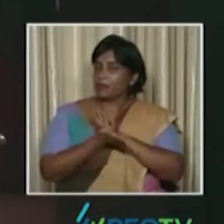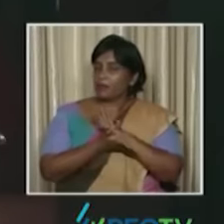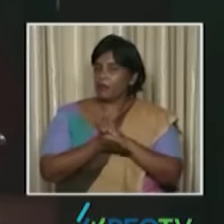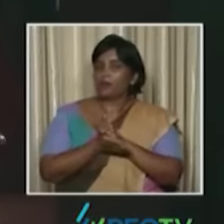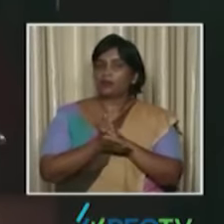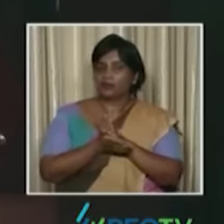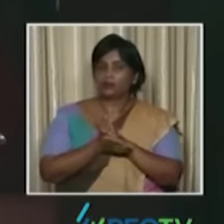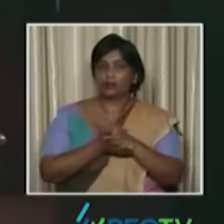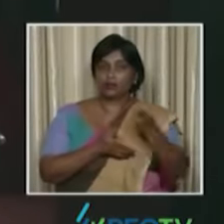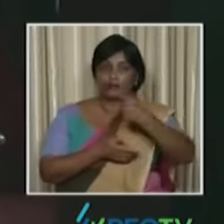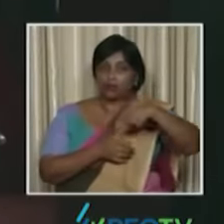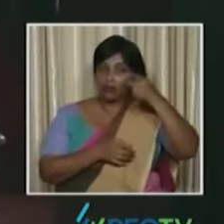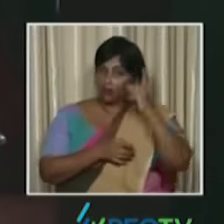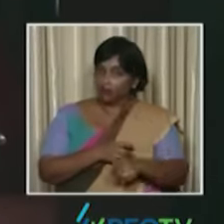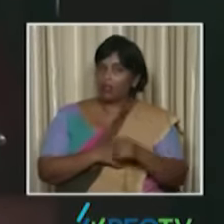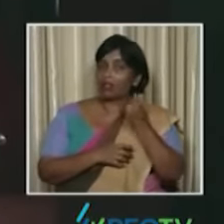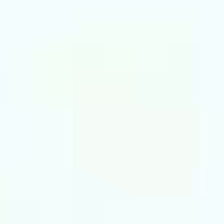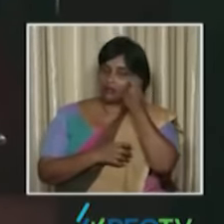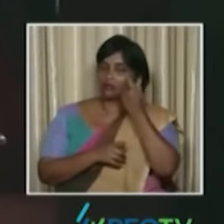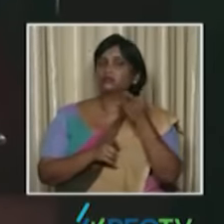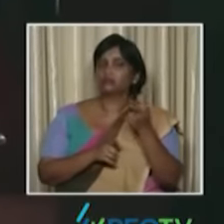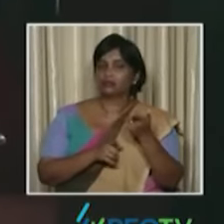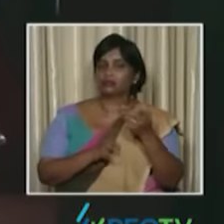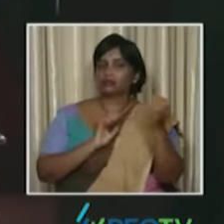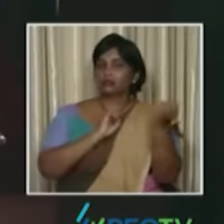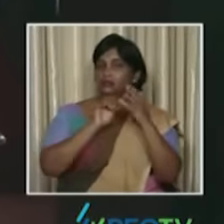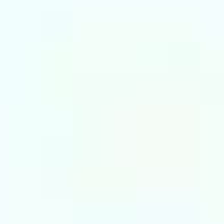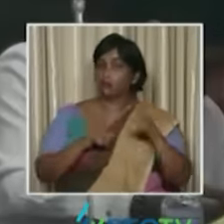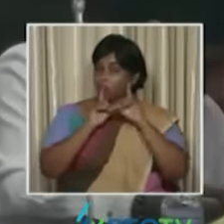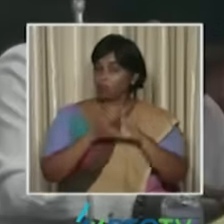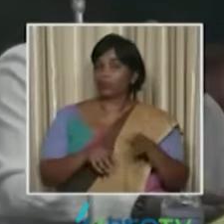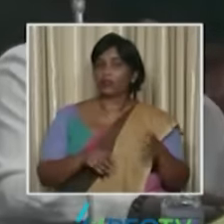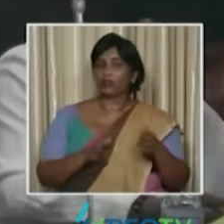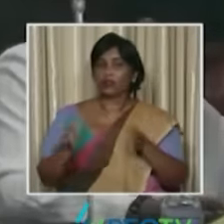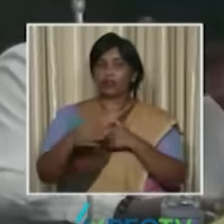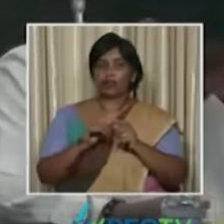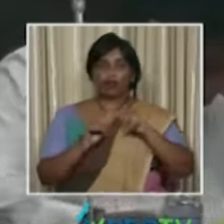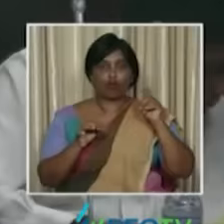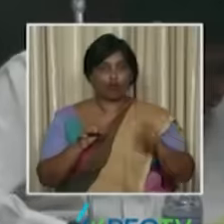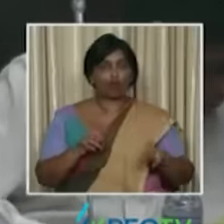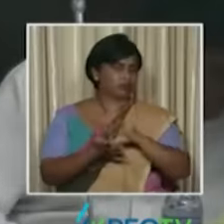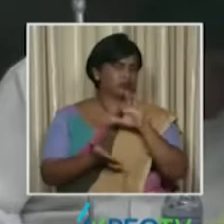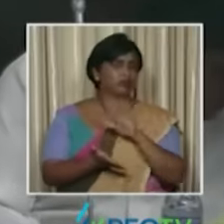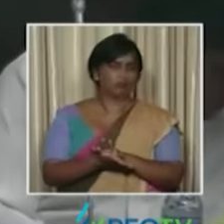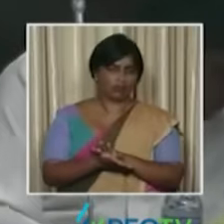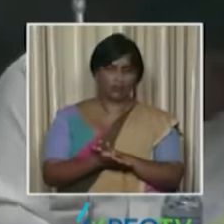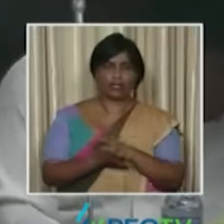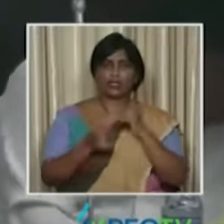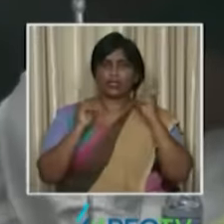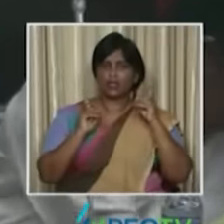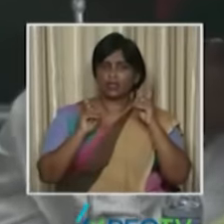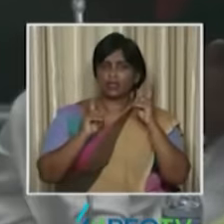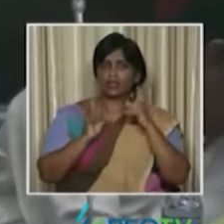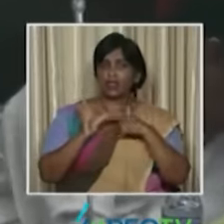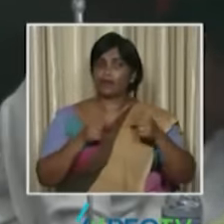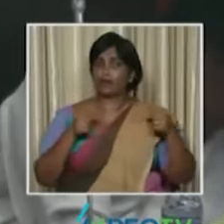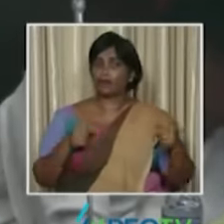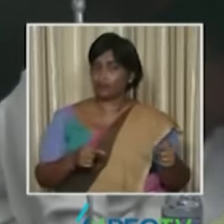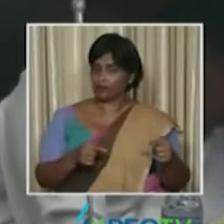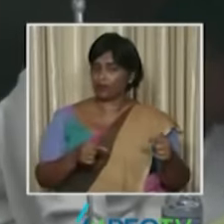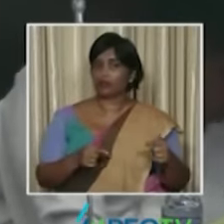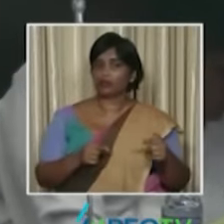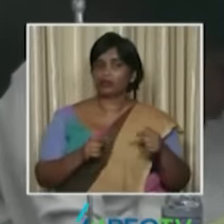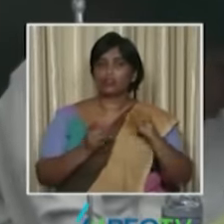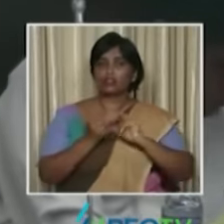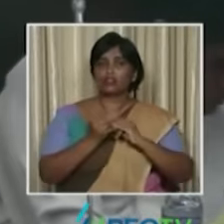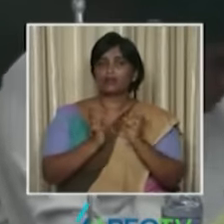අපි සම්මත කරගත්ත යෝජනාව පිළිබඳව අපි දැනුවත් කරන්නට ඕන. කැබිනට් මණ්ඩලයේ තීරණයක් ගන්නවා ක්‍රීඩා පනතට විරුද්ධව